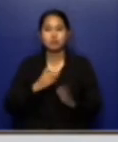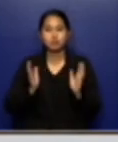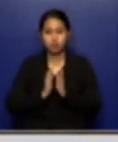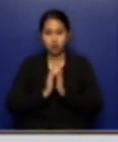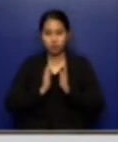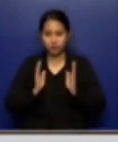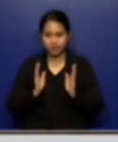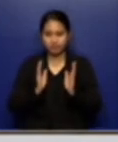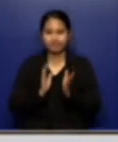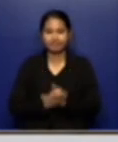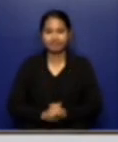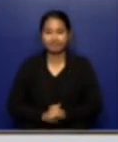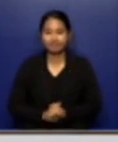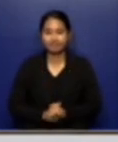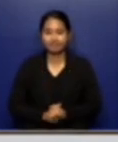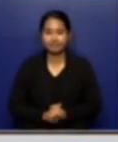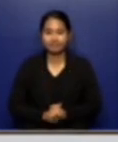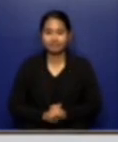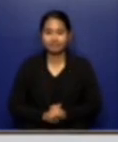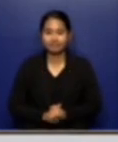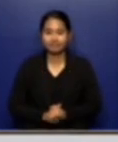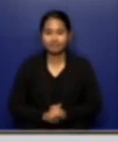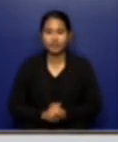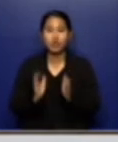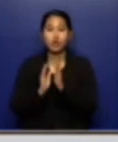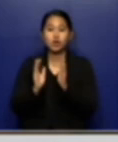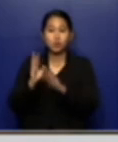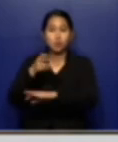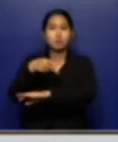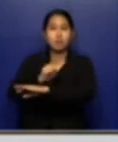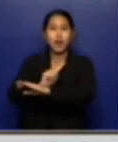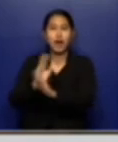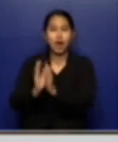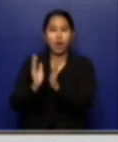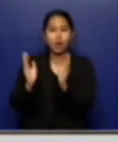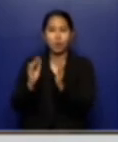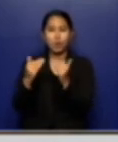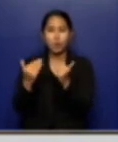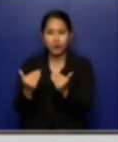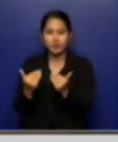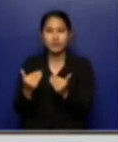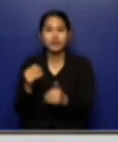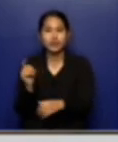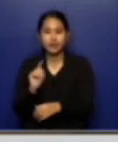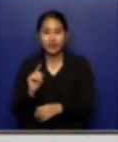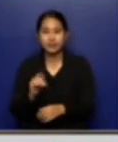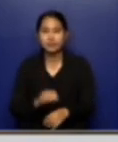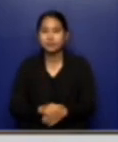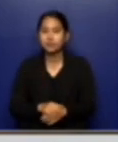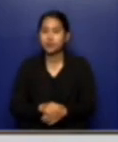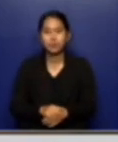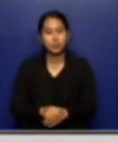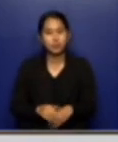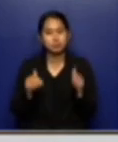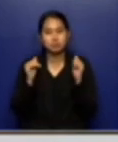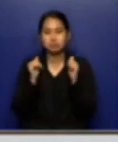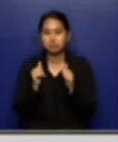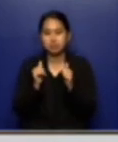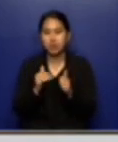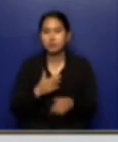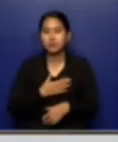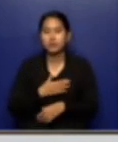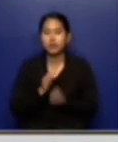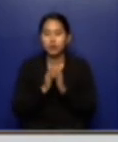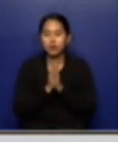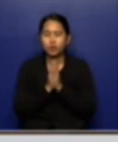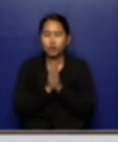ประธานนะฮะที่วันนี้ท่านมีบุญวาสนาสูงส่งแล้วครับก็ได้ผมก็ภาวนาบอก